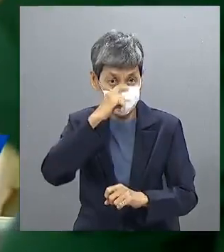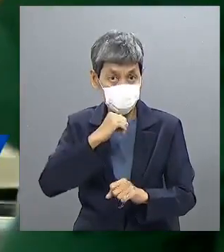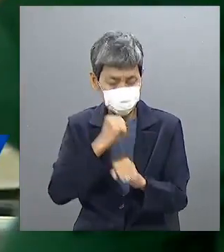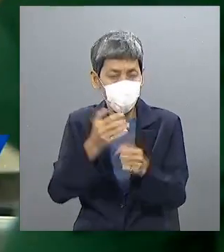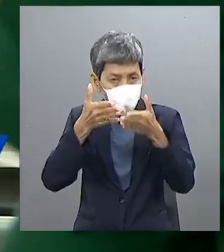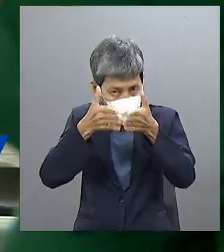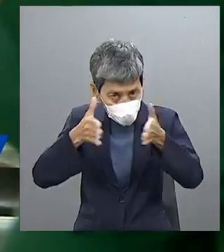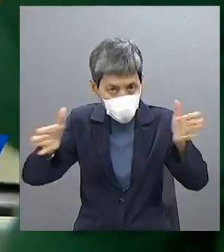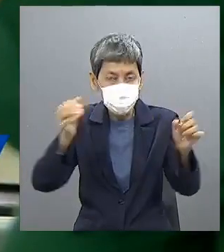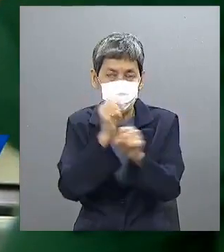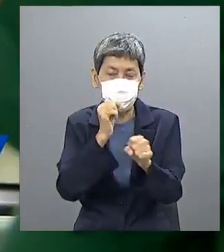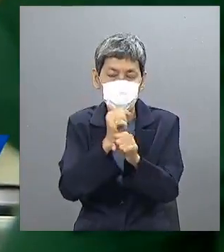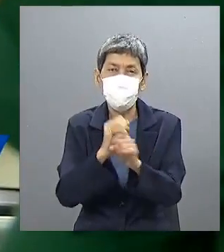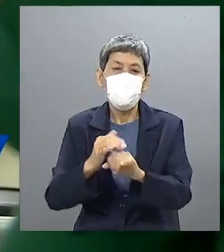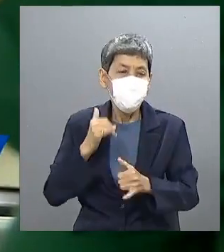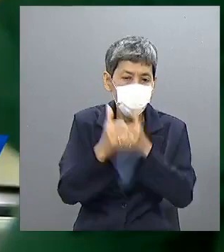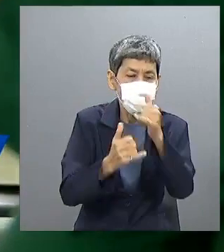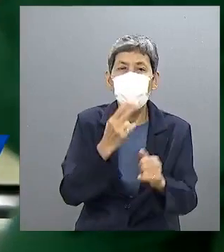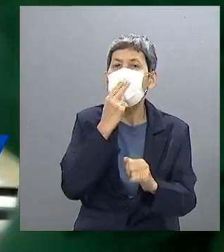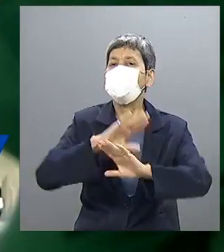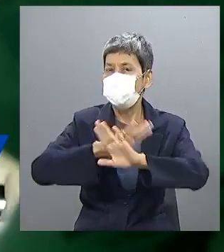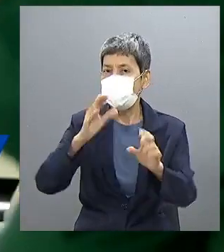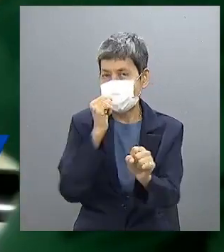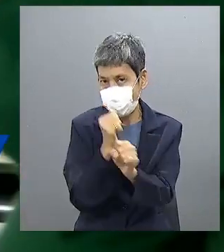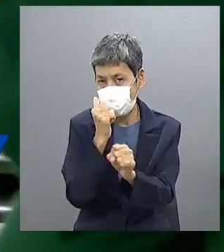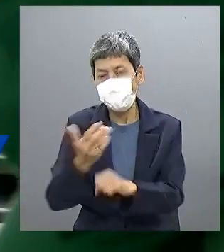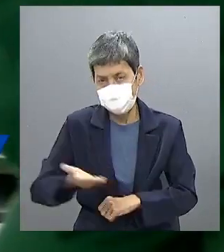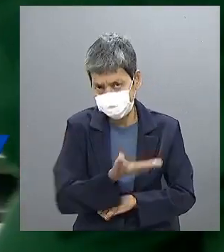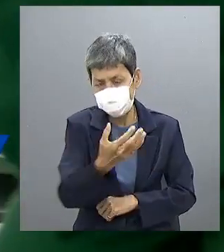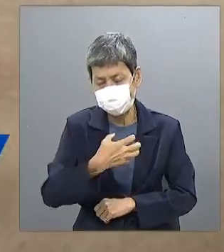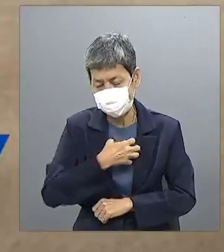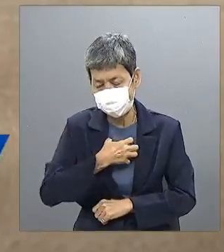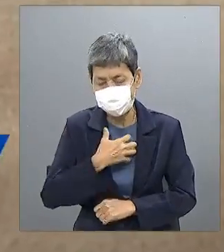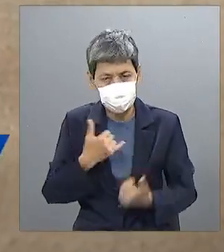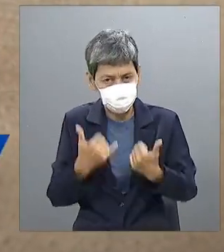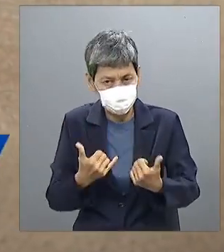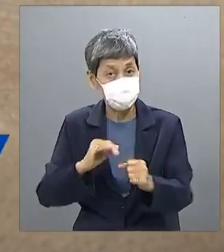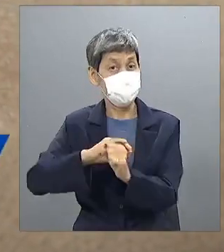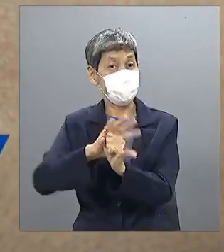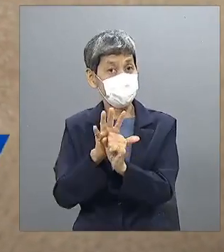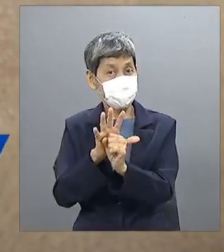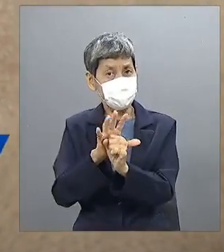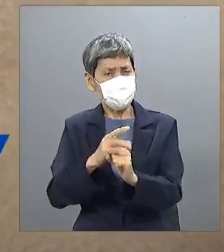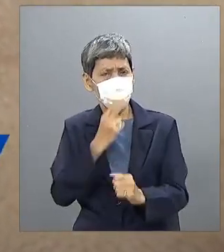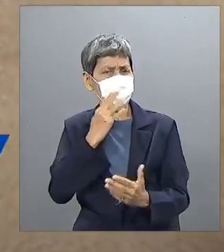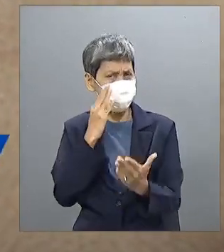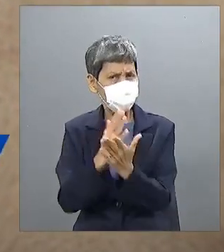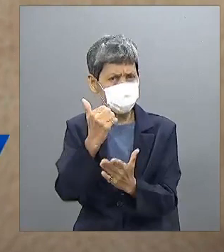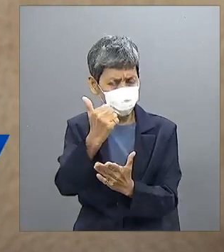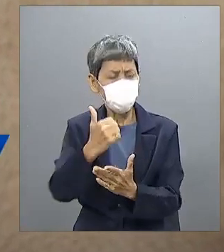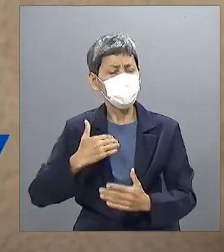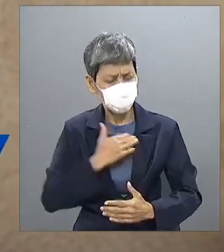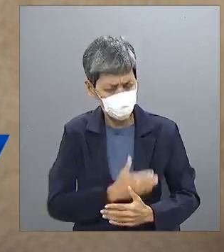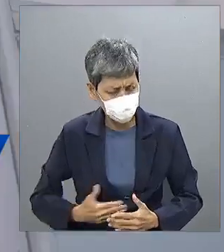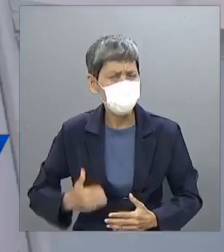เรื่องของการจะเลิกบุหรี่ครับก็เชิญชวนนะครับในช่วงเวลาการโจมตีก็เข้ามาเลิกบุหรี่กันก็ดีนะครับเพื่อสุขภาพด้วยนะครับ